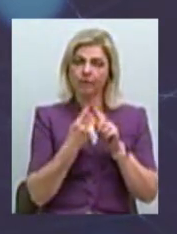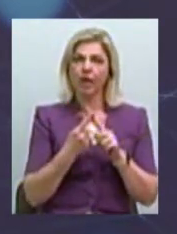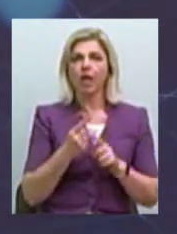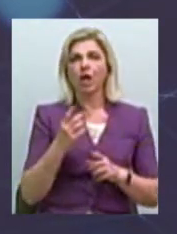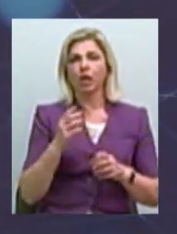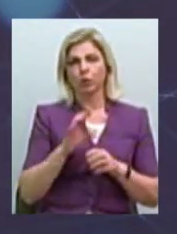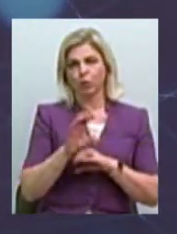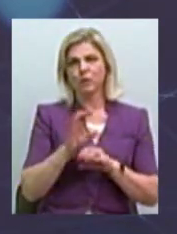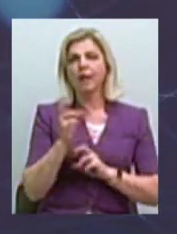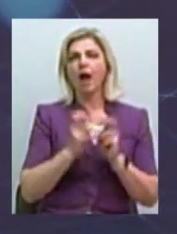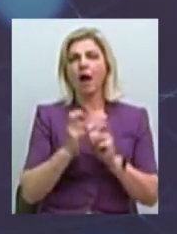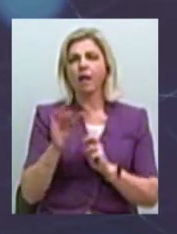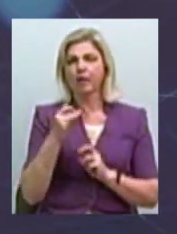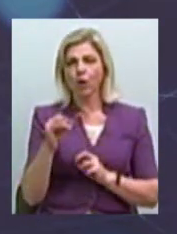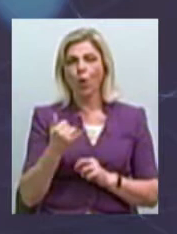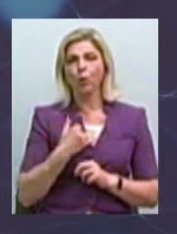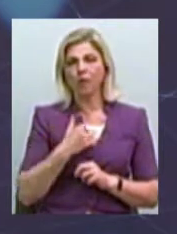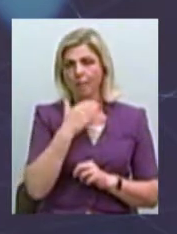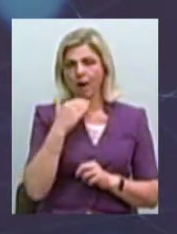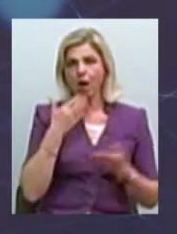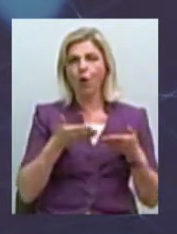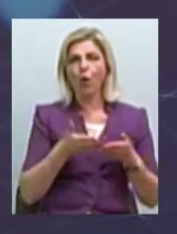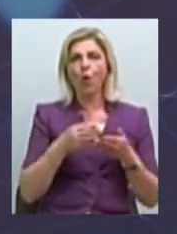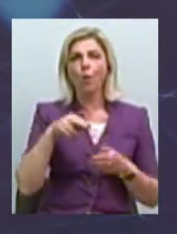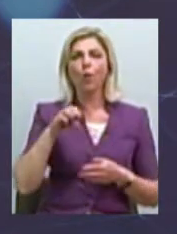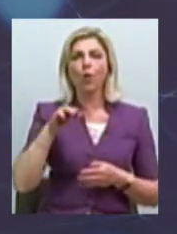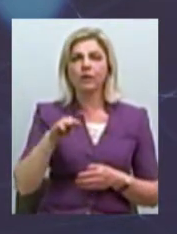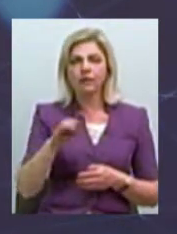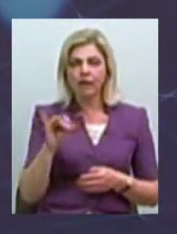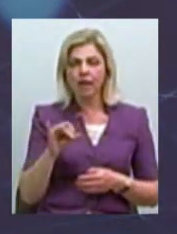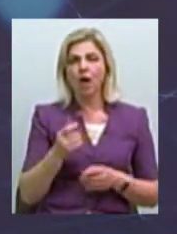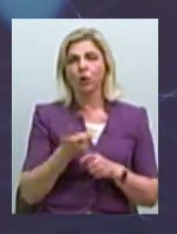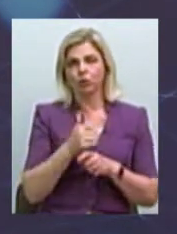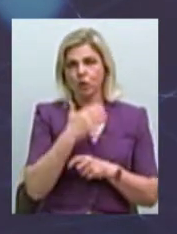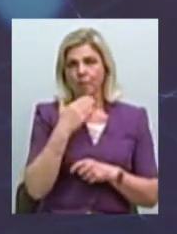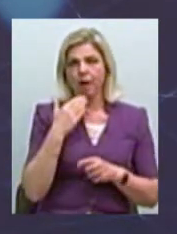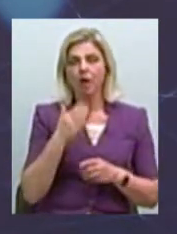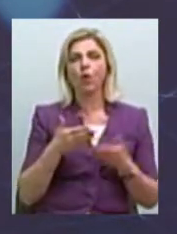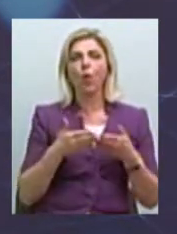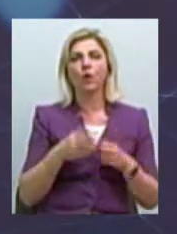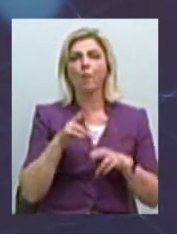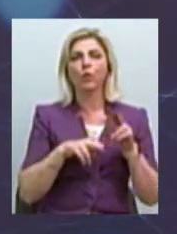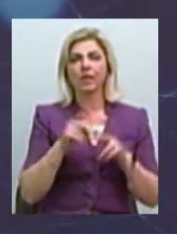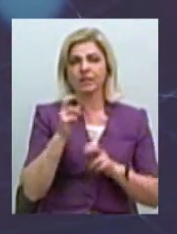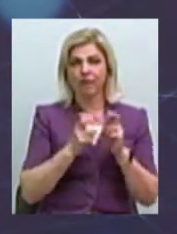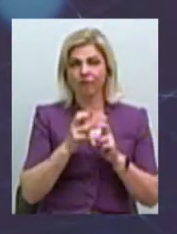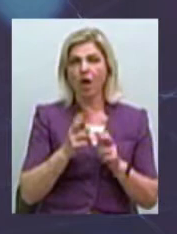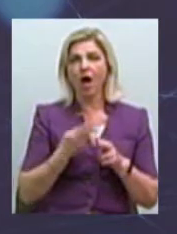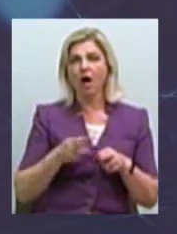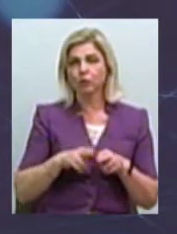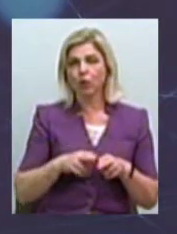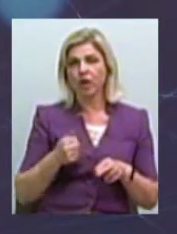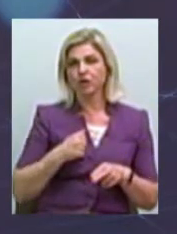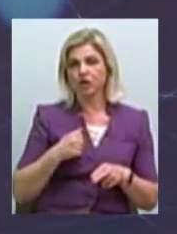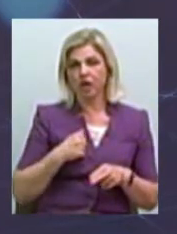що в нас є багато портів, які працюють зараз. У нас є багато кораблебудівних заводів, які, на жаль, вже не працюють.